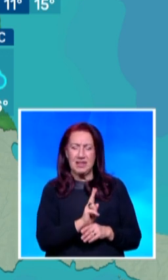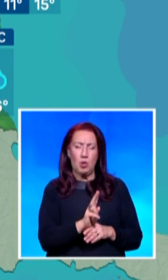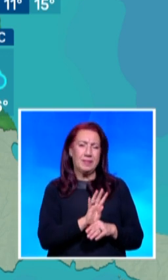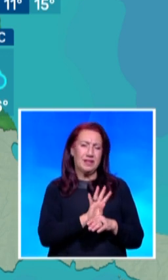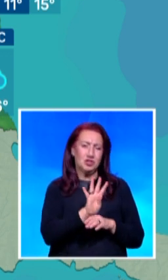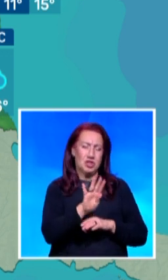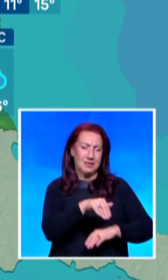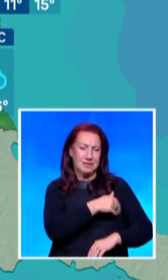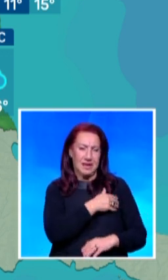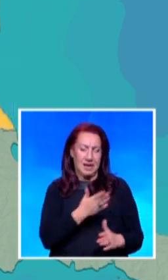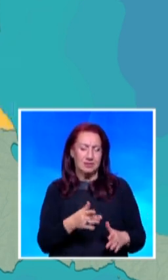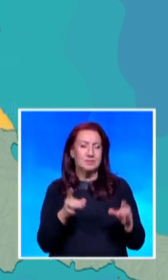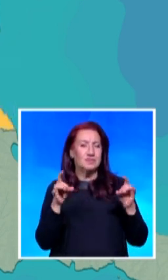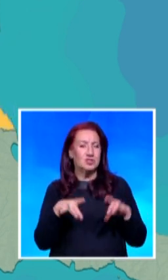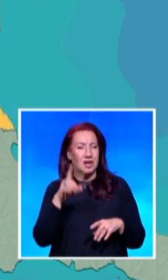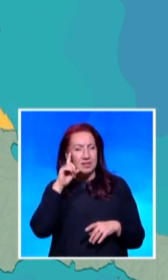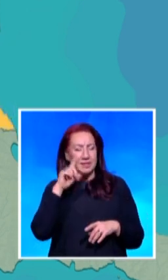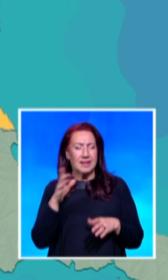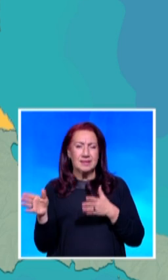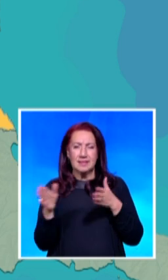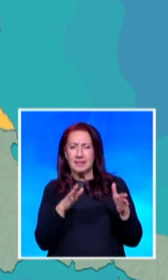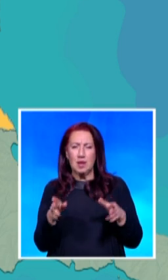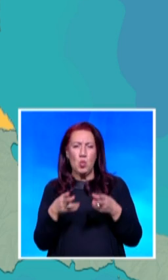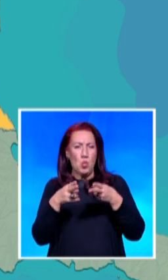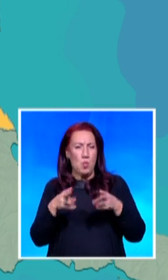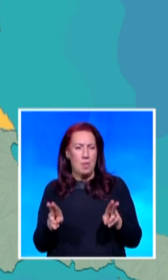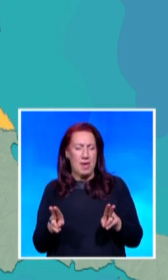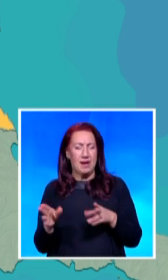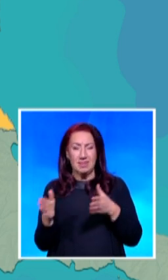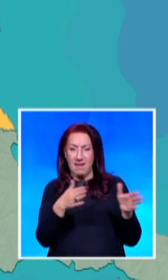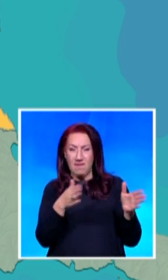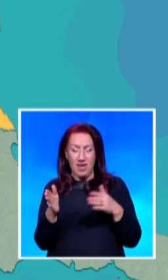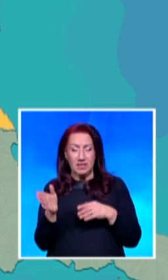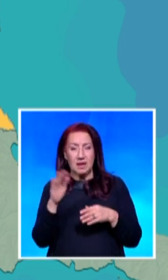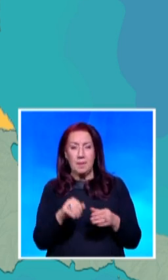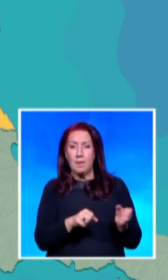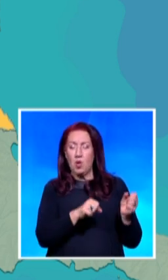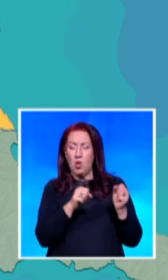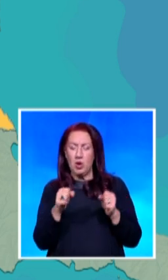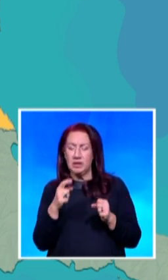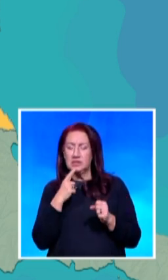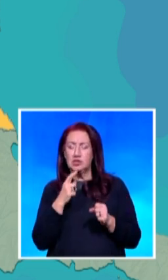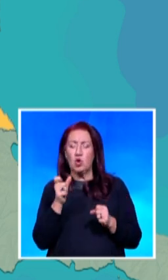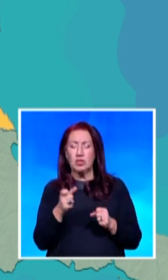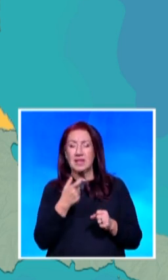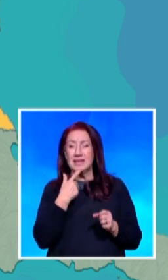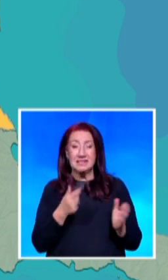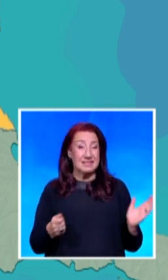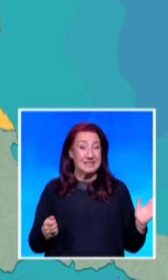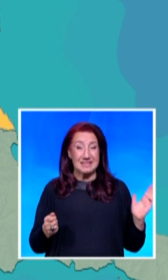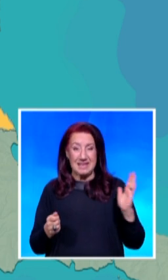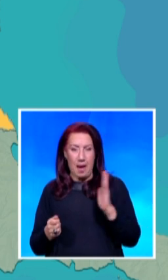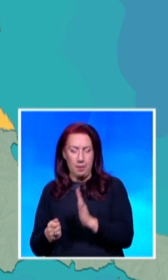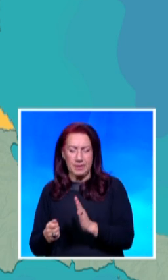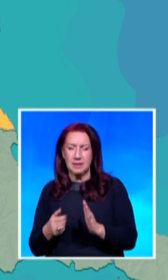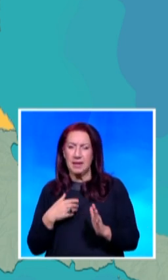градуса. В началото на деня ще духа умерен и силен югозападен вятър. След това вятърът ще се ориентира от запад-северозапад. Обявени са